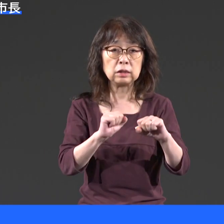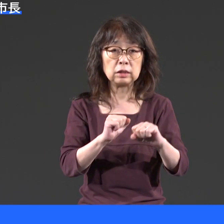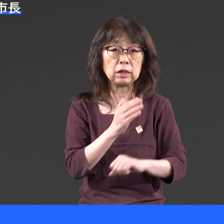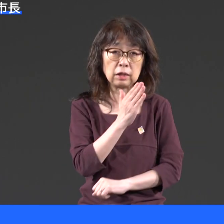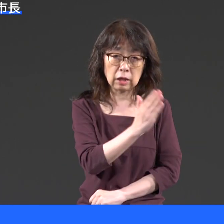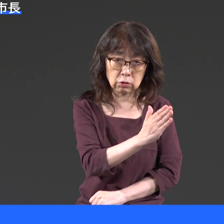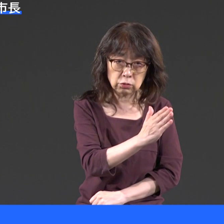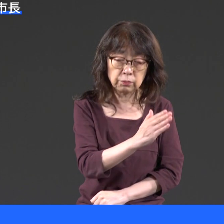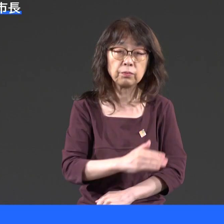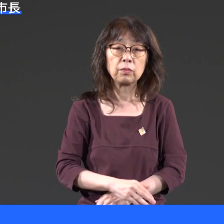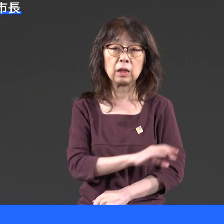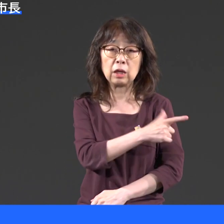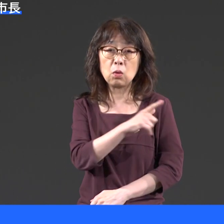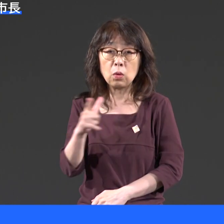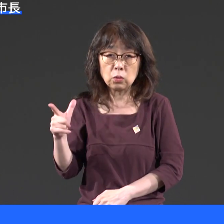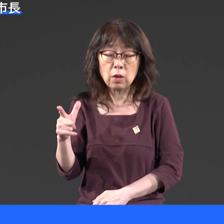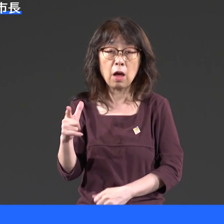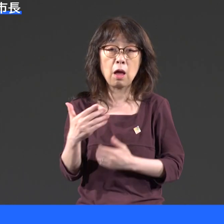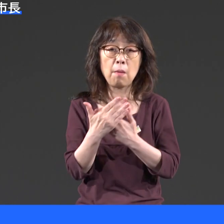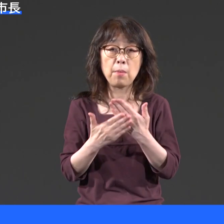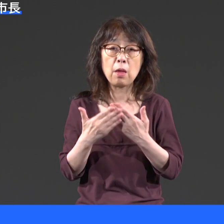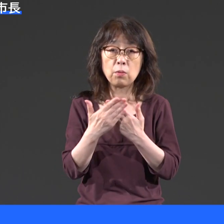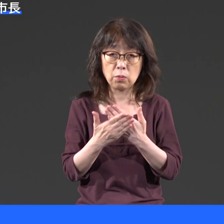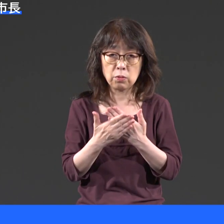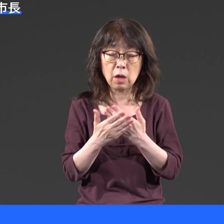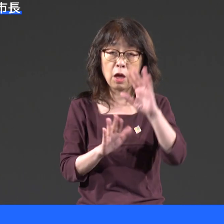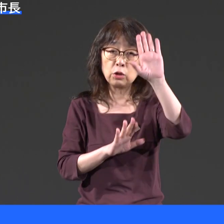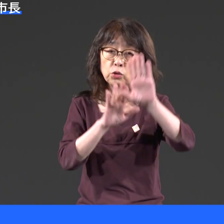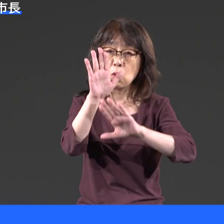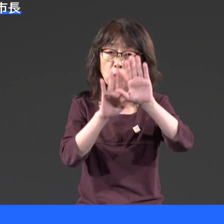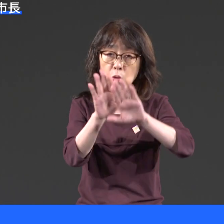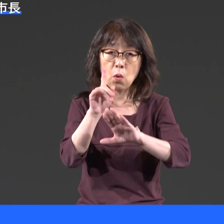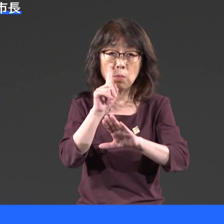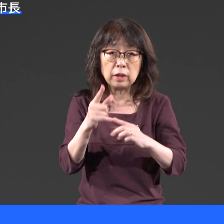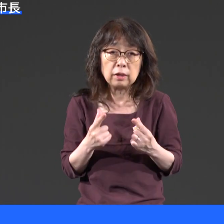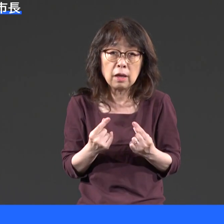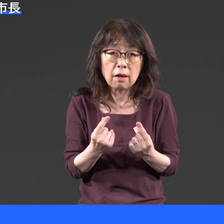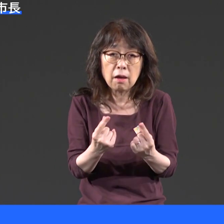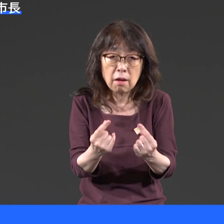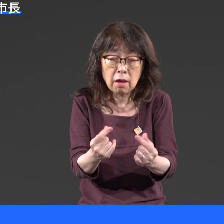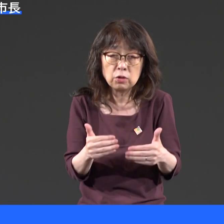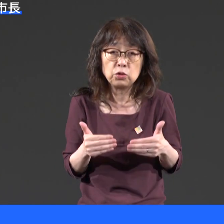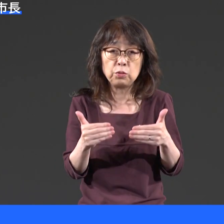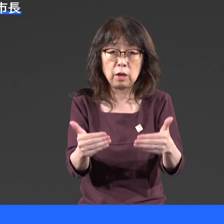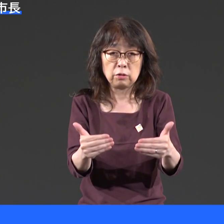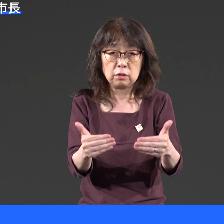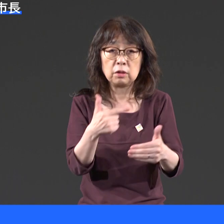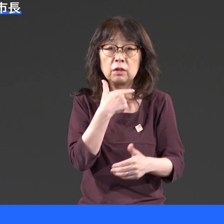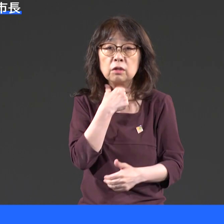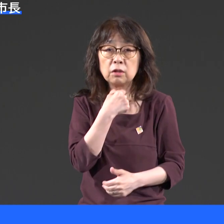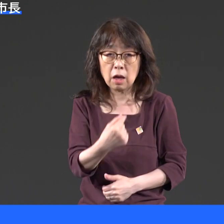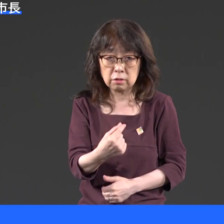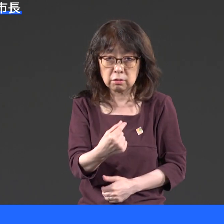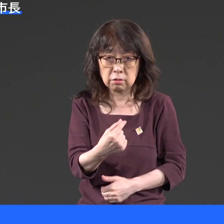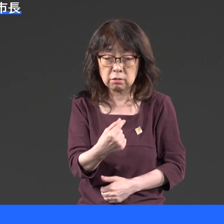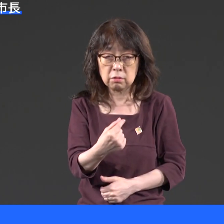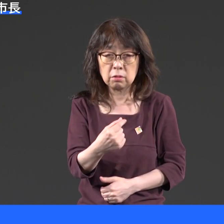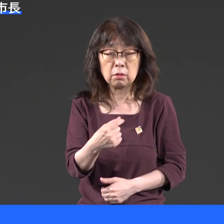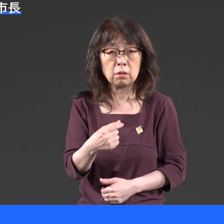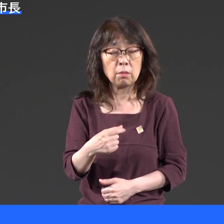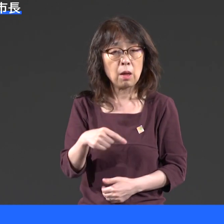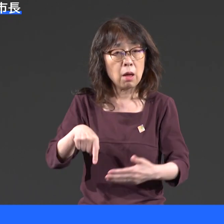況になっています。いろいろなことを状況を見ながら進めていく必要があるというふうに思っておりますし、こういったある程